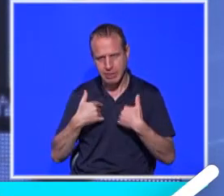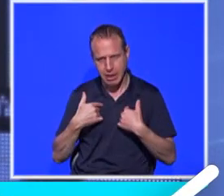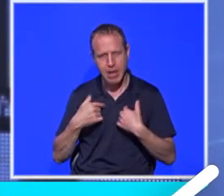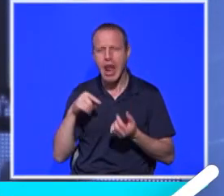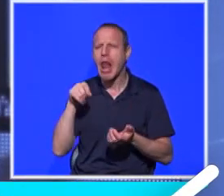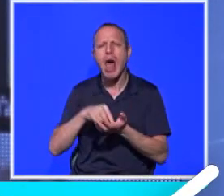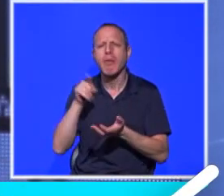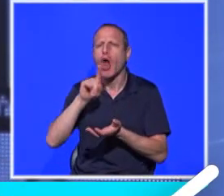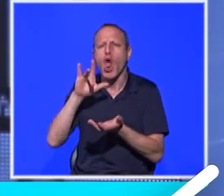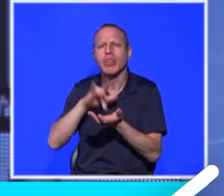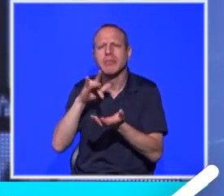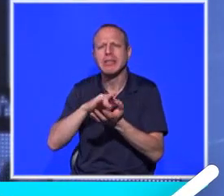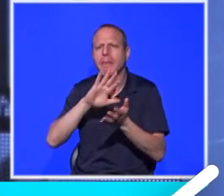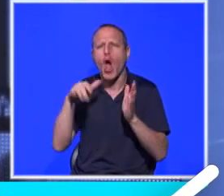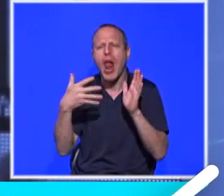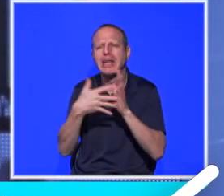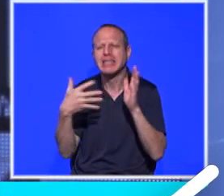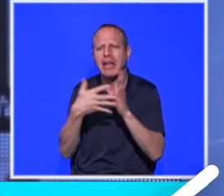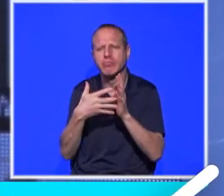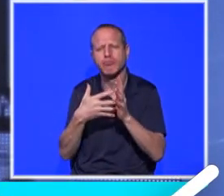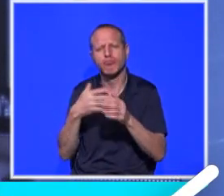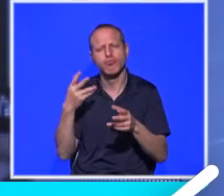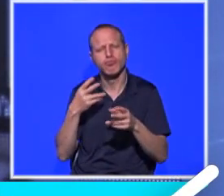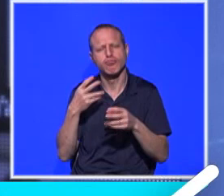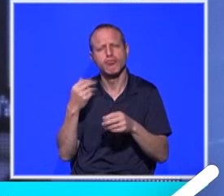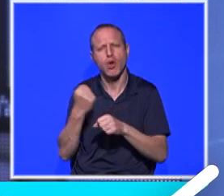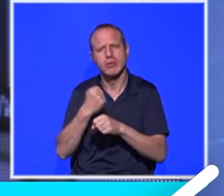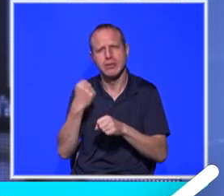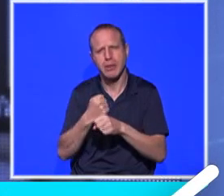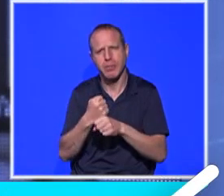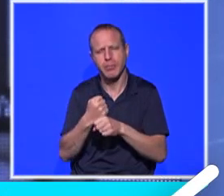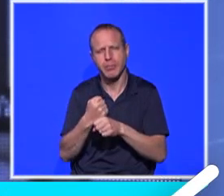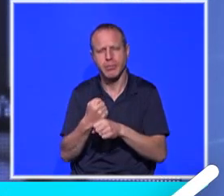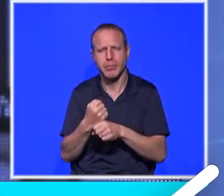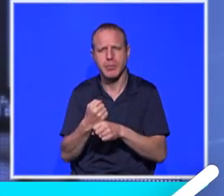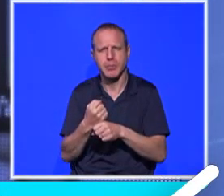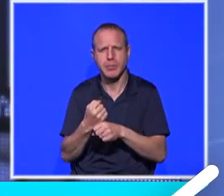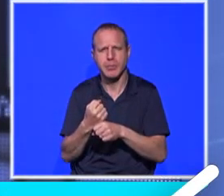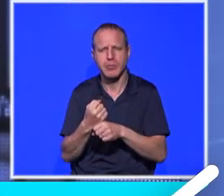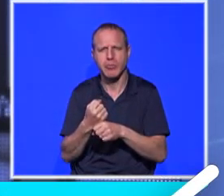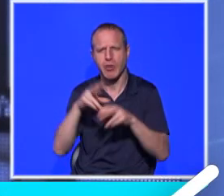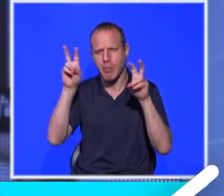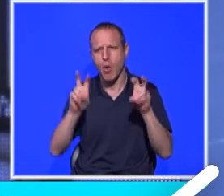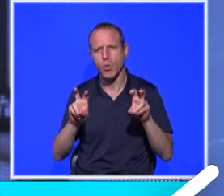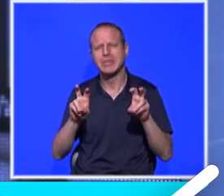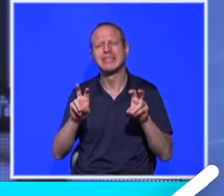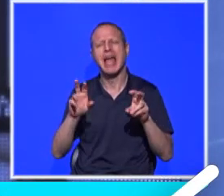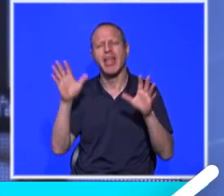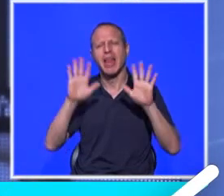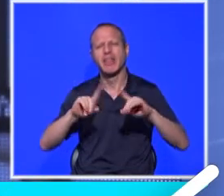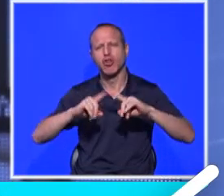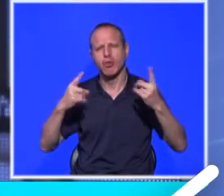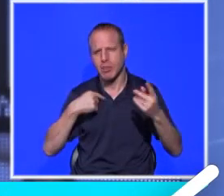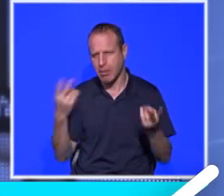נמצא בכל הסקרים שעורכים משום מה בערוצי הטלוויזיה השונים?